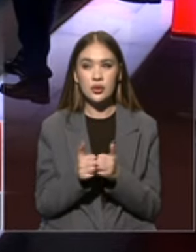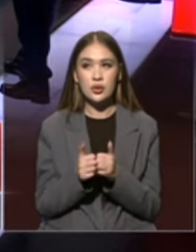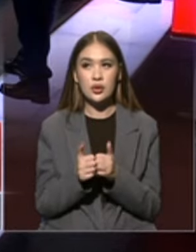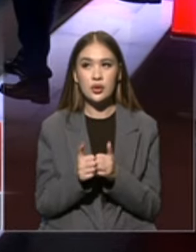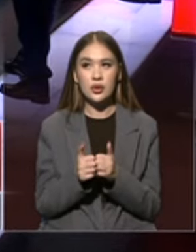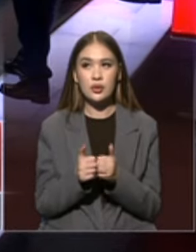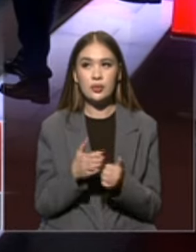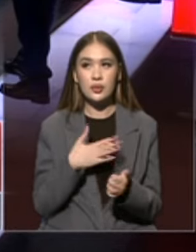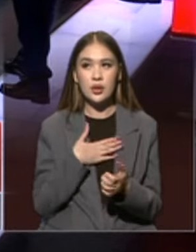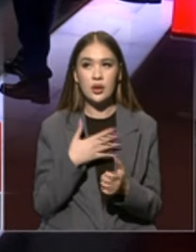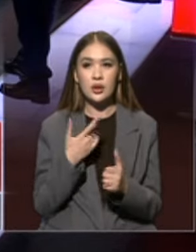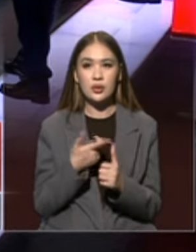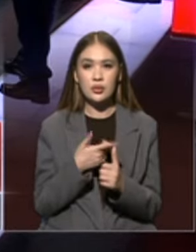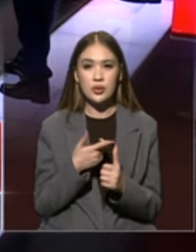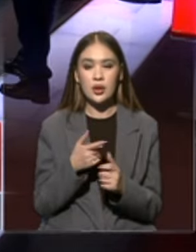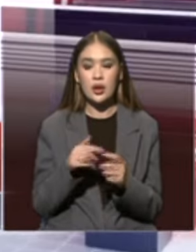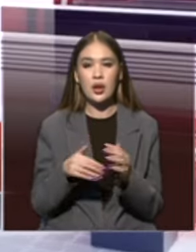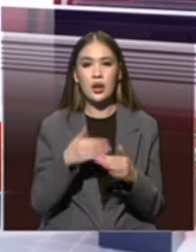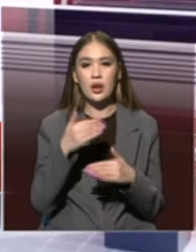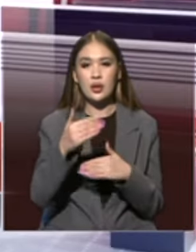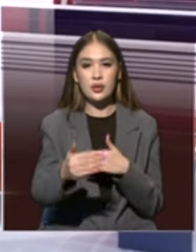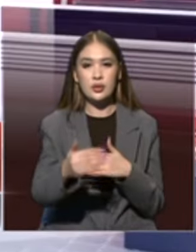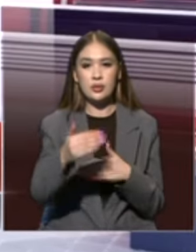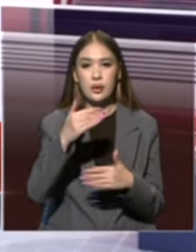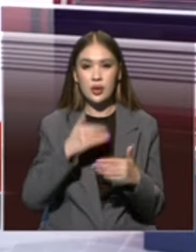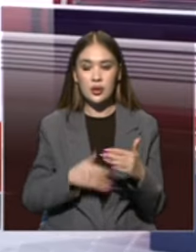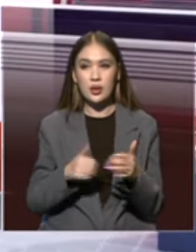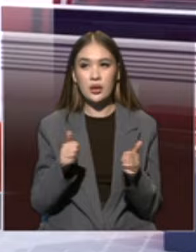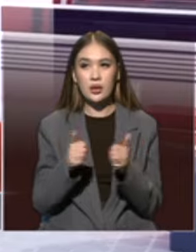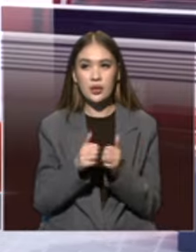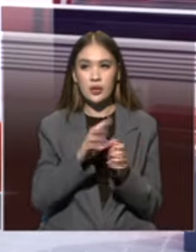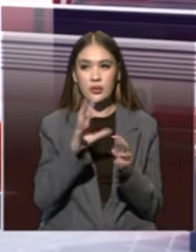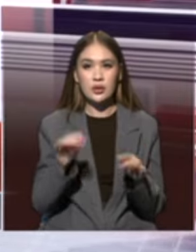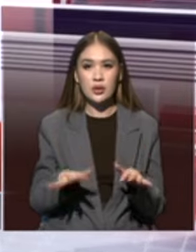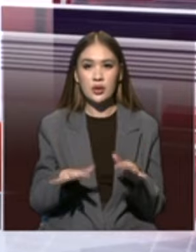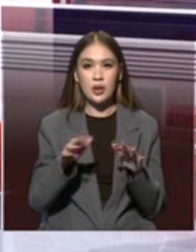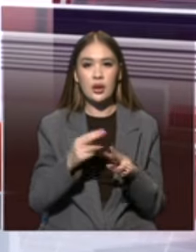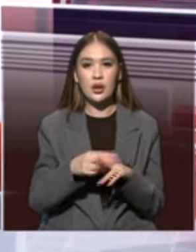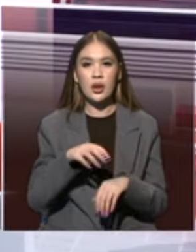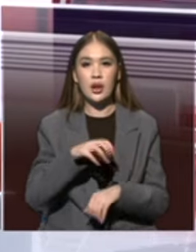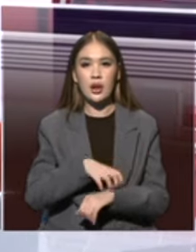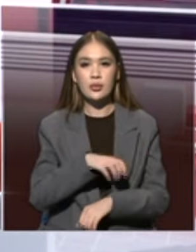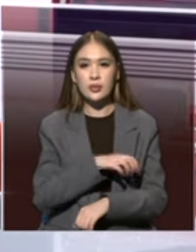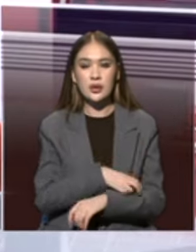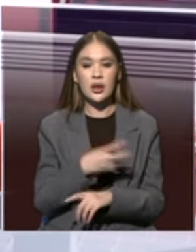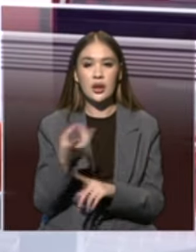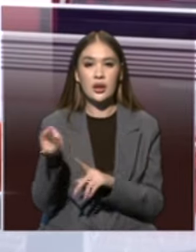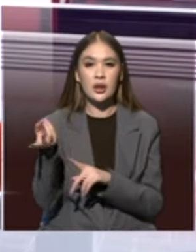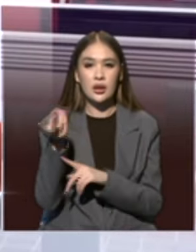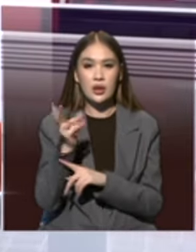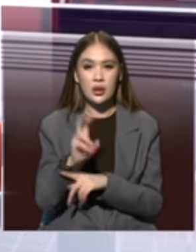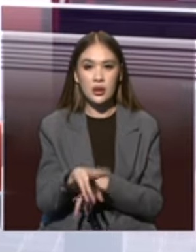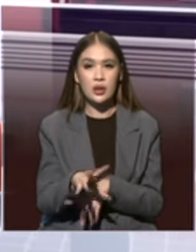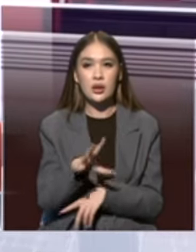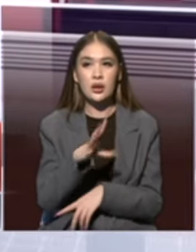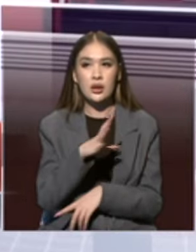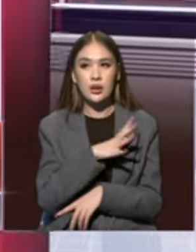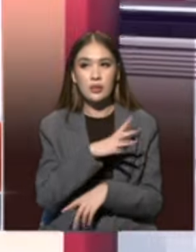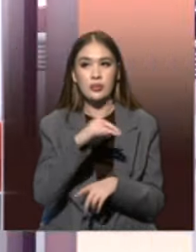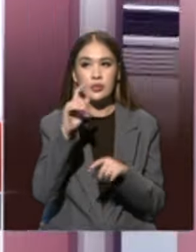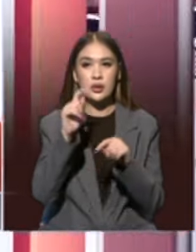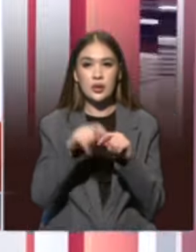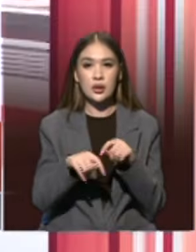менің артымдағы көрші, алдымдағы көршілер бәріміз бірдей батып тұр. Оларға комиссия келіп, комиссия тексерісте